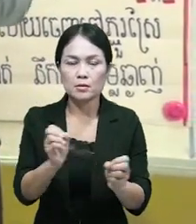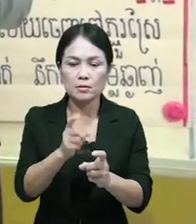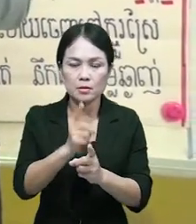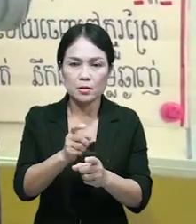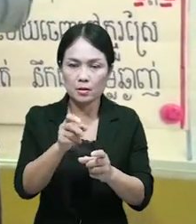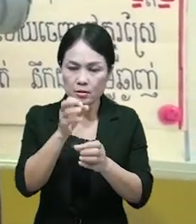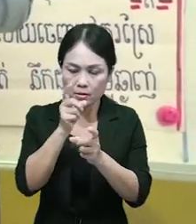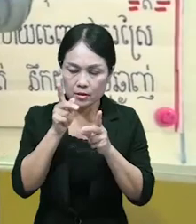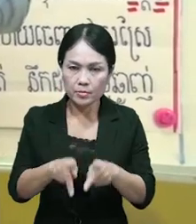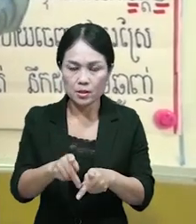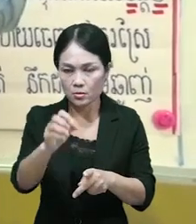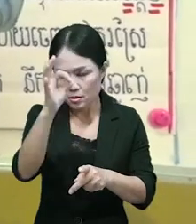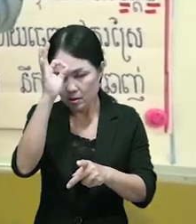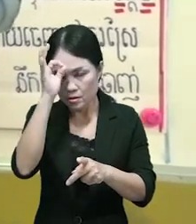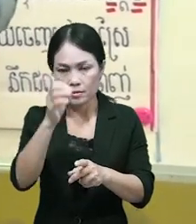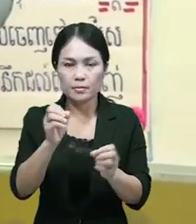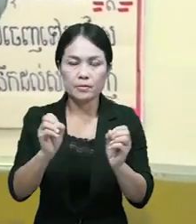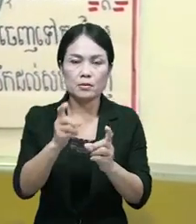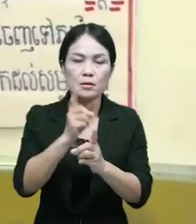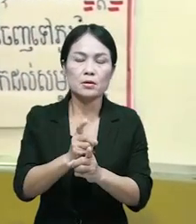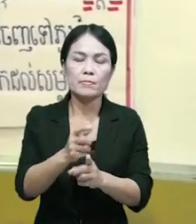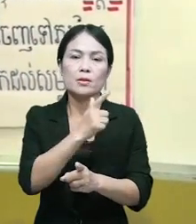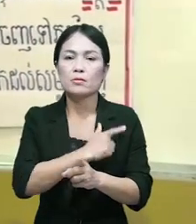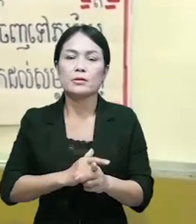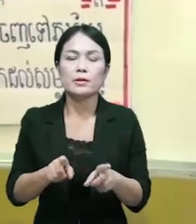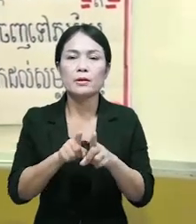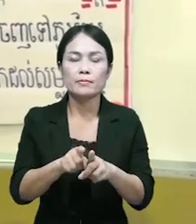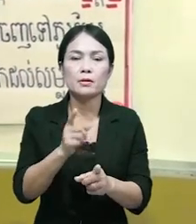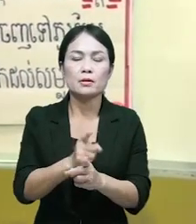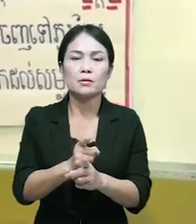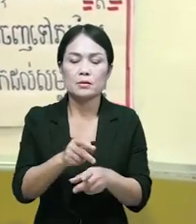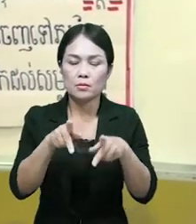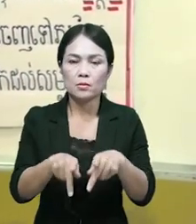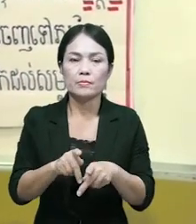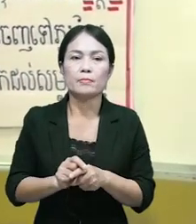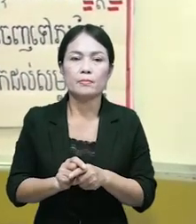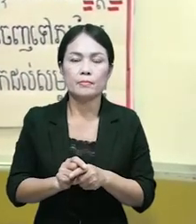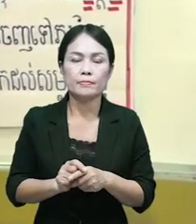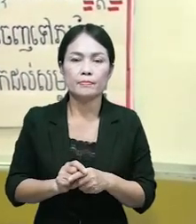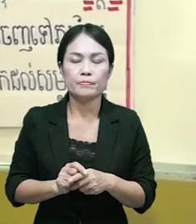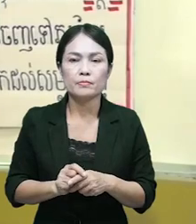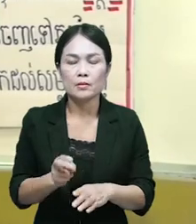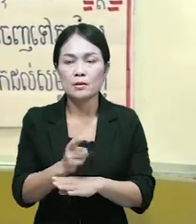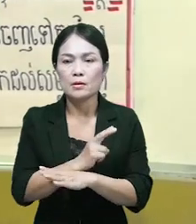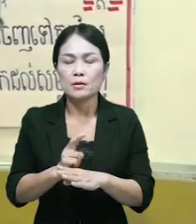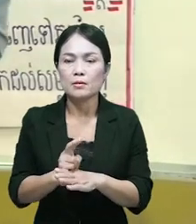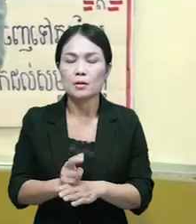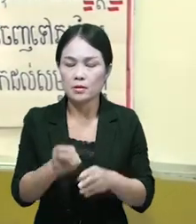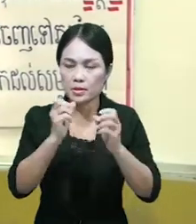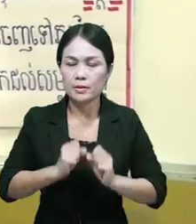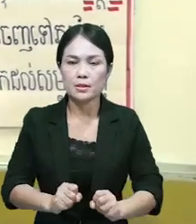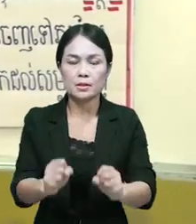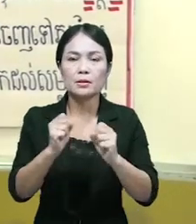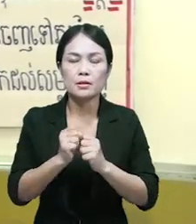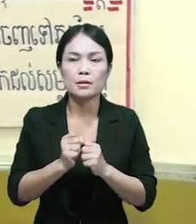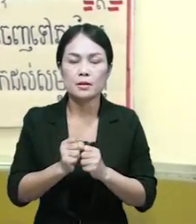ជាមនុស្សល្ងងឯណាកូនណាហើយក៏មិនត្រូវធ្វើខ្លួនជាមនុស្សខ្ជិលដែរត្រូវធ្វើខ្លួនជាមនុស្សដែលឧស្សាហ៍ព្យាយាមអញ្